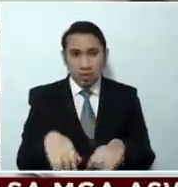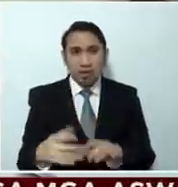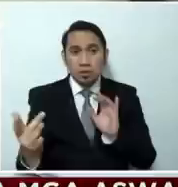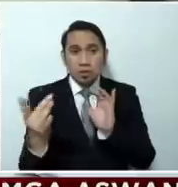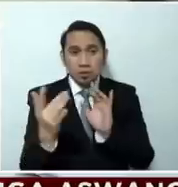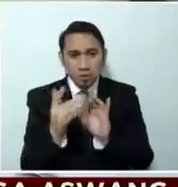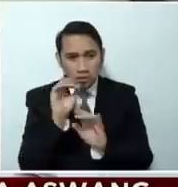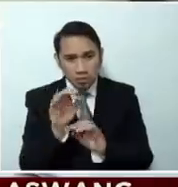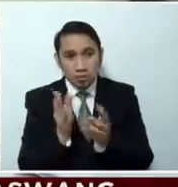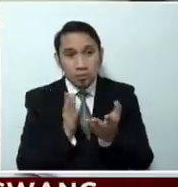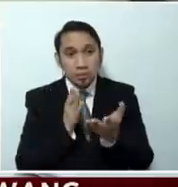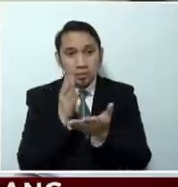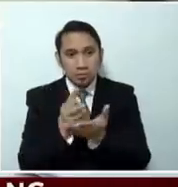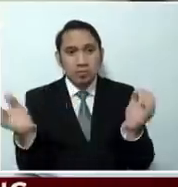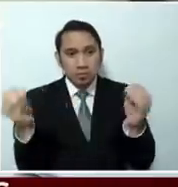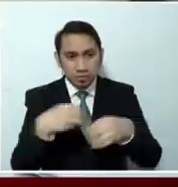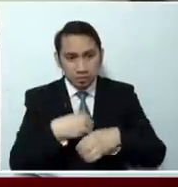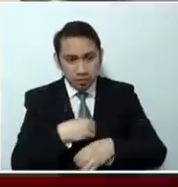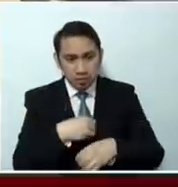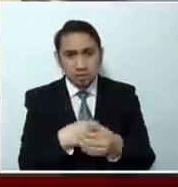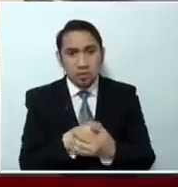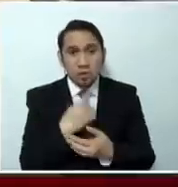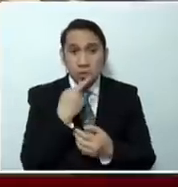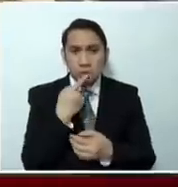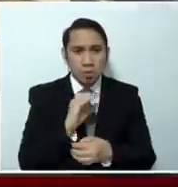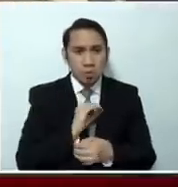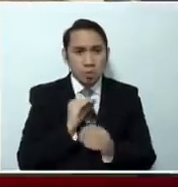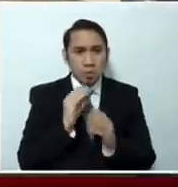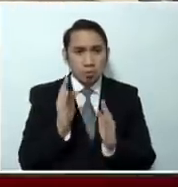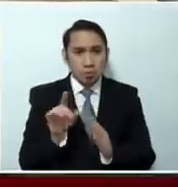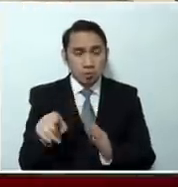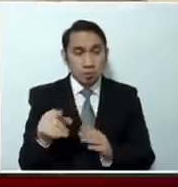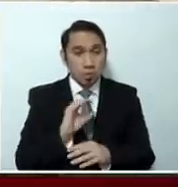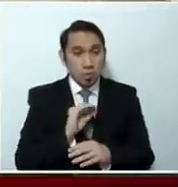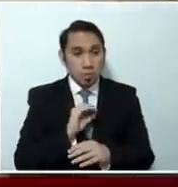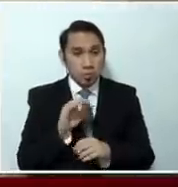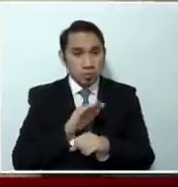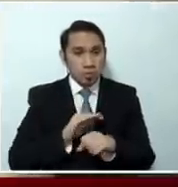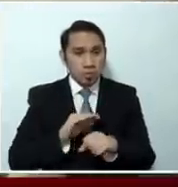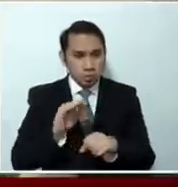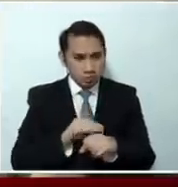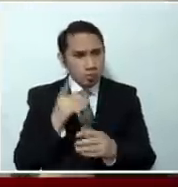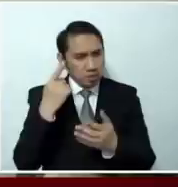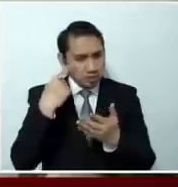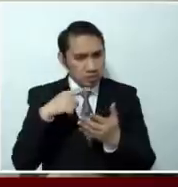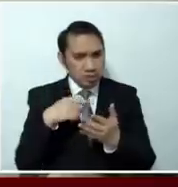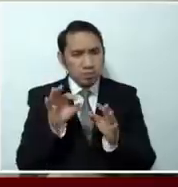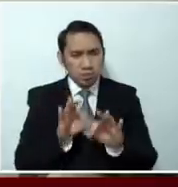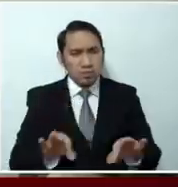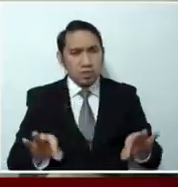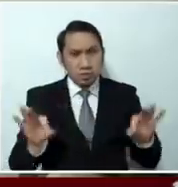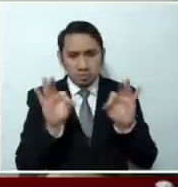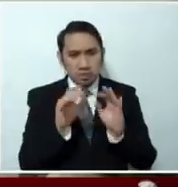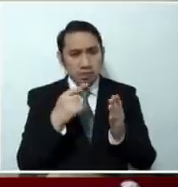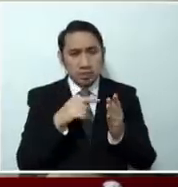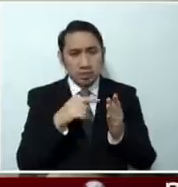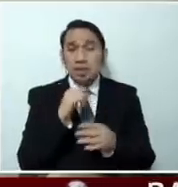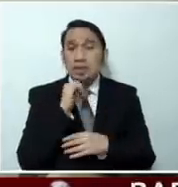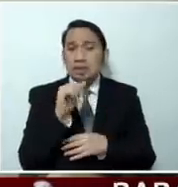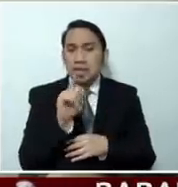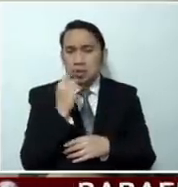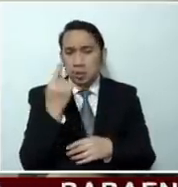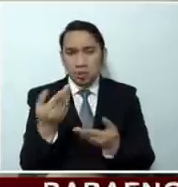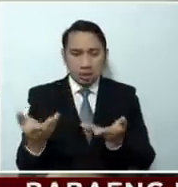opisina ng may-ari ng lupa para ma-verify talaga. So, hindi ka lang basta magre-rely sa mga